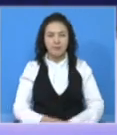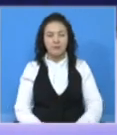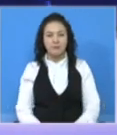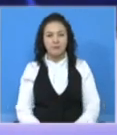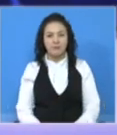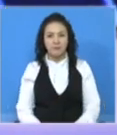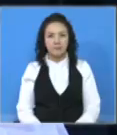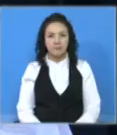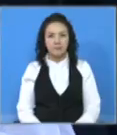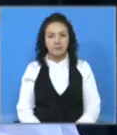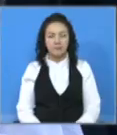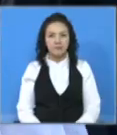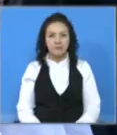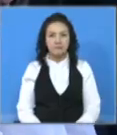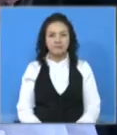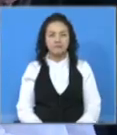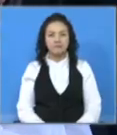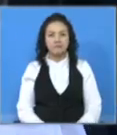материале.